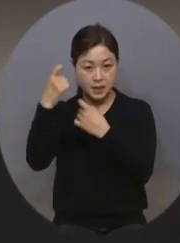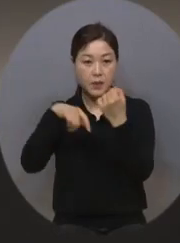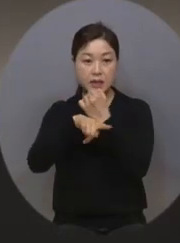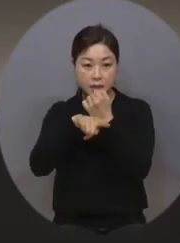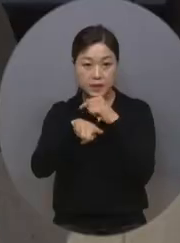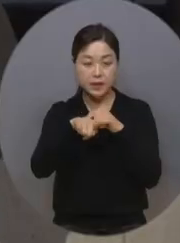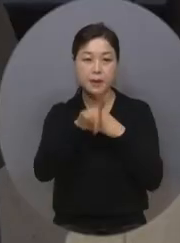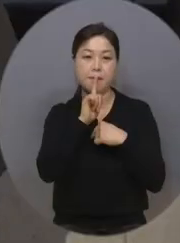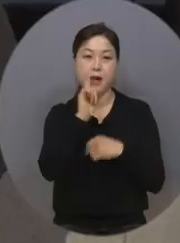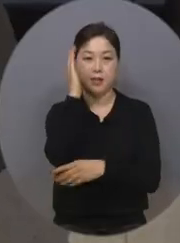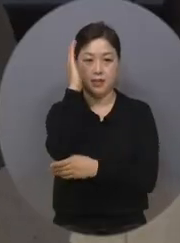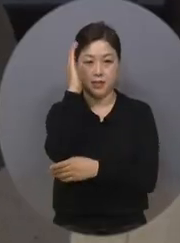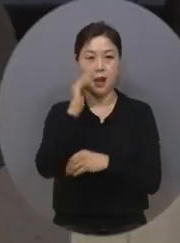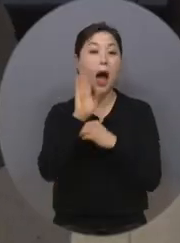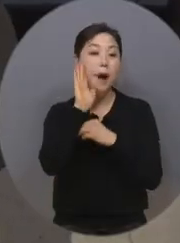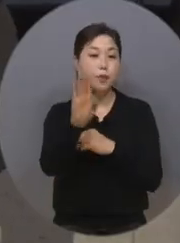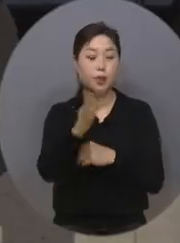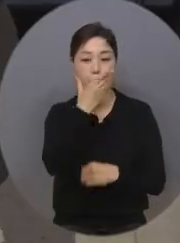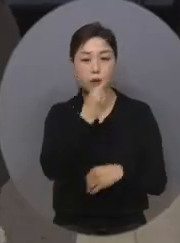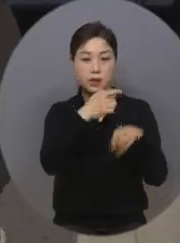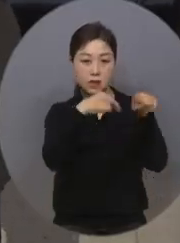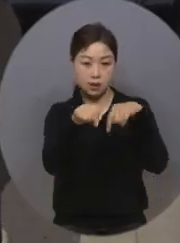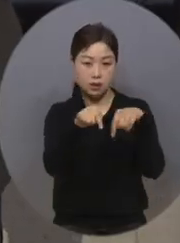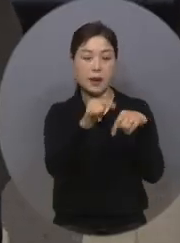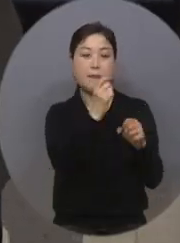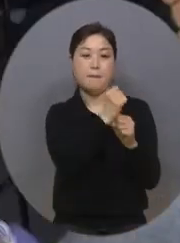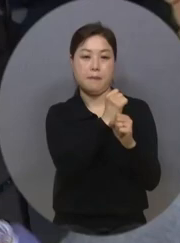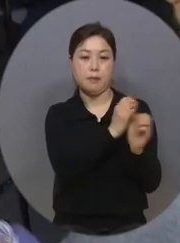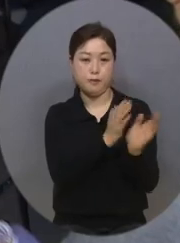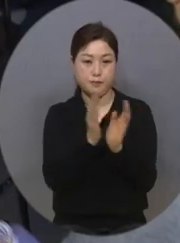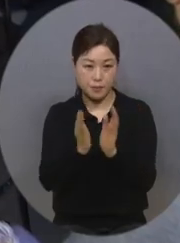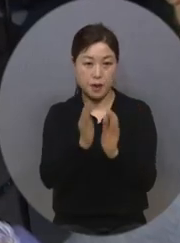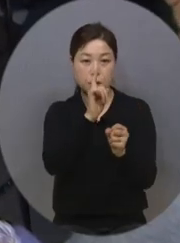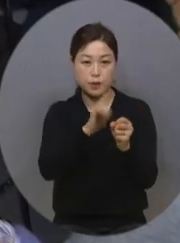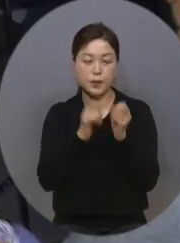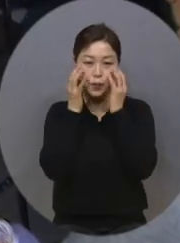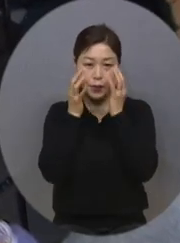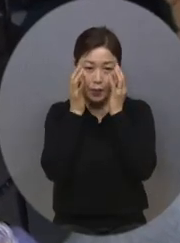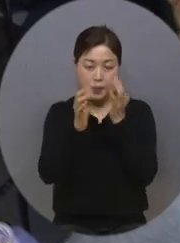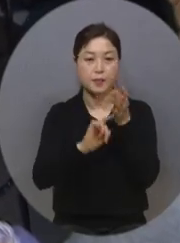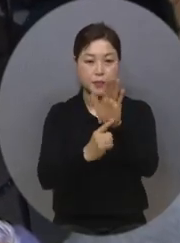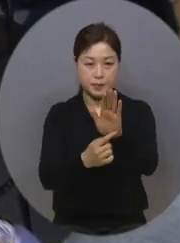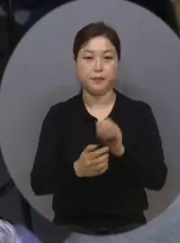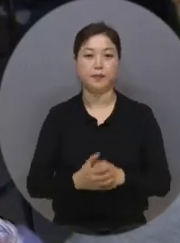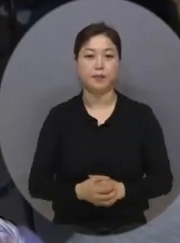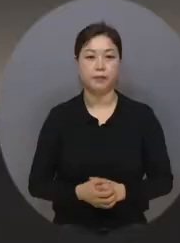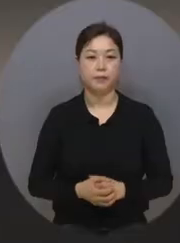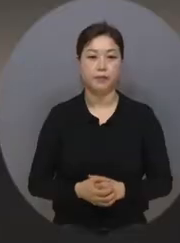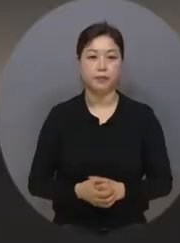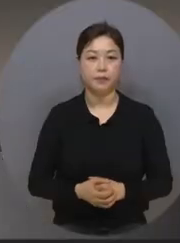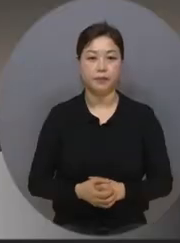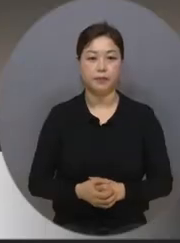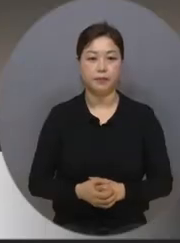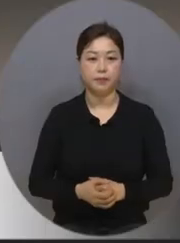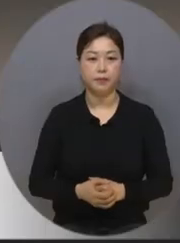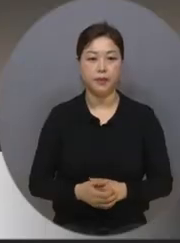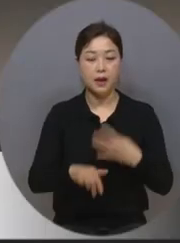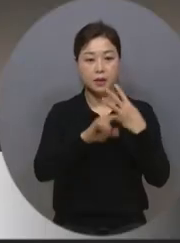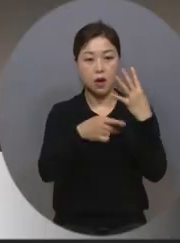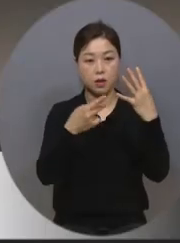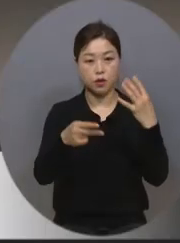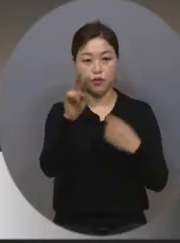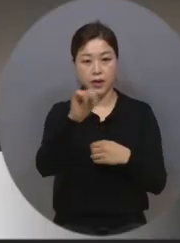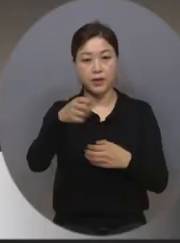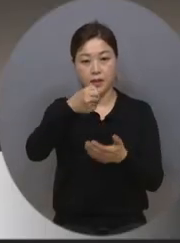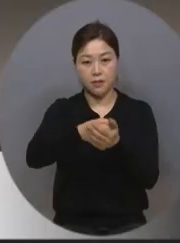전하는 한편 앞으로 복지정책 마련을 위해 최선을 다하겠다는 의지를 밝혔습니다. 4월 1일은 유엔이